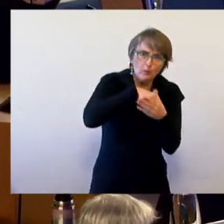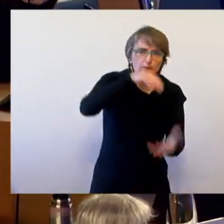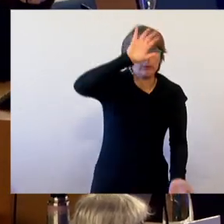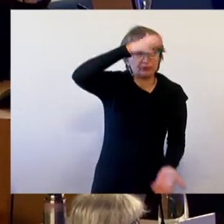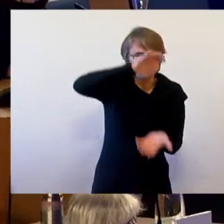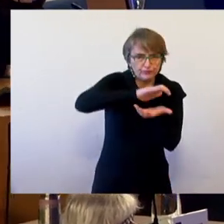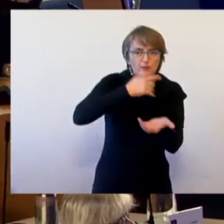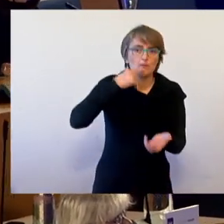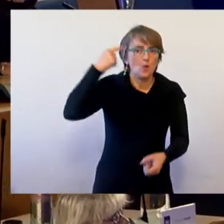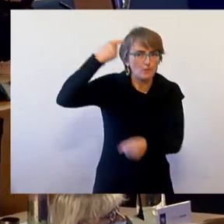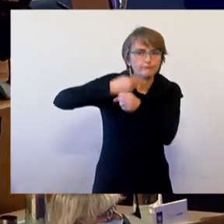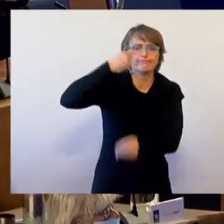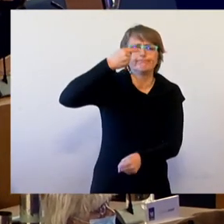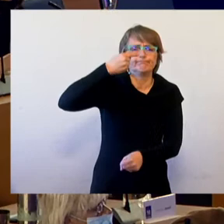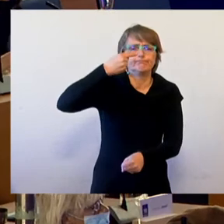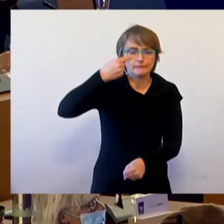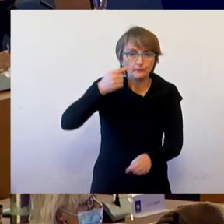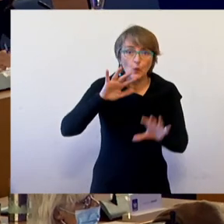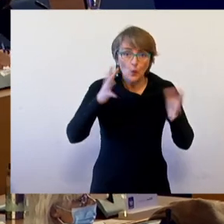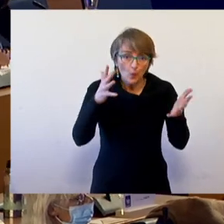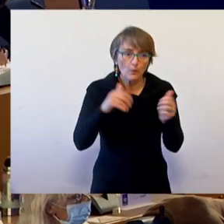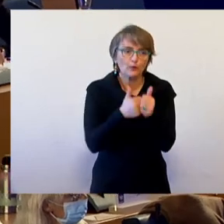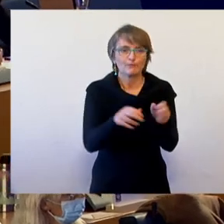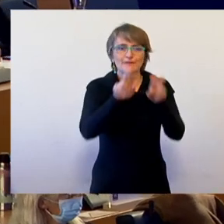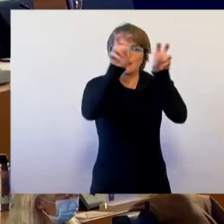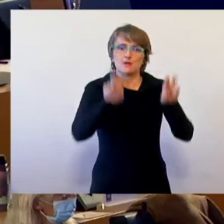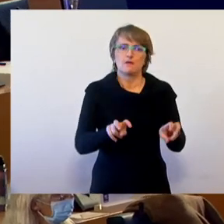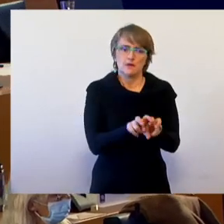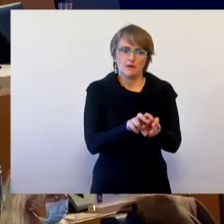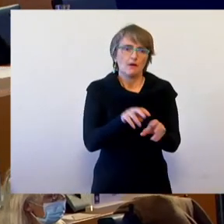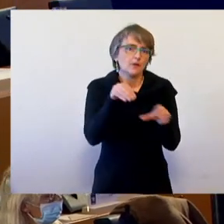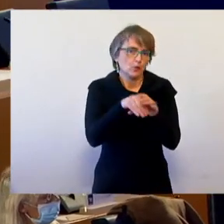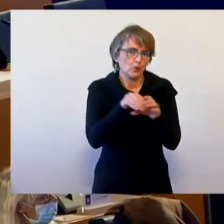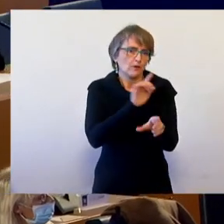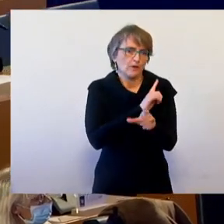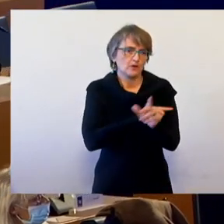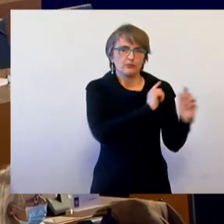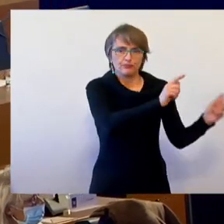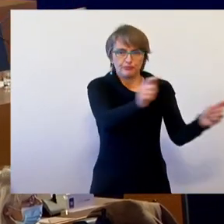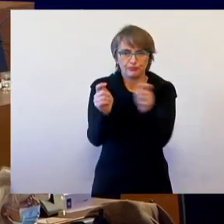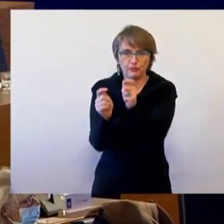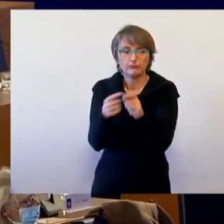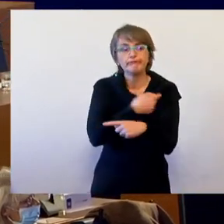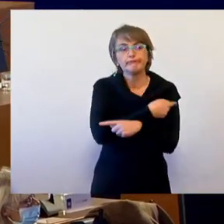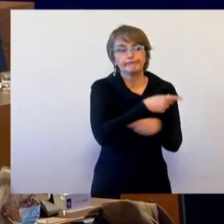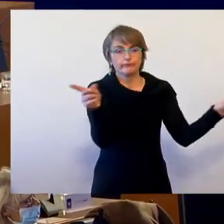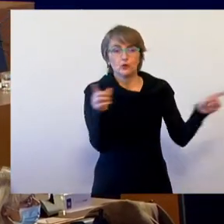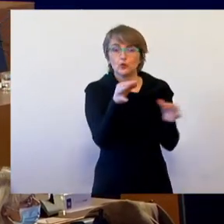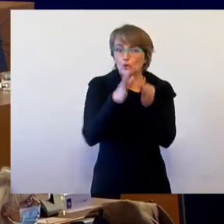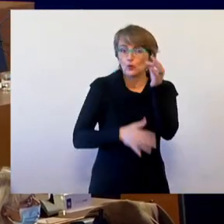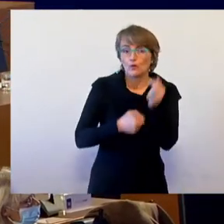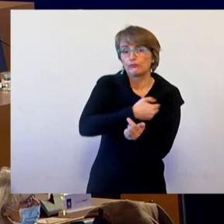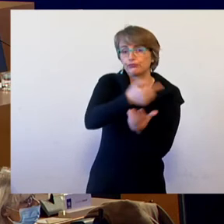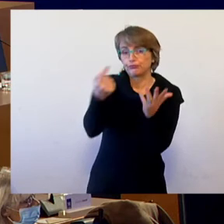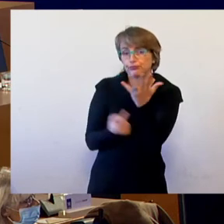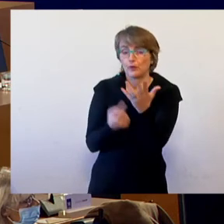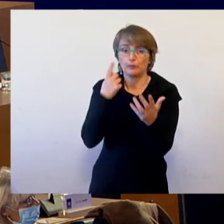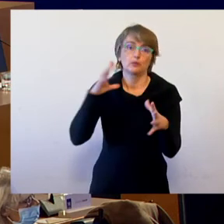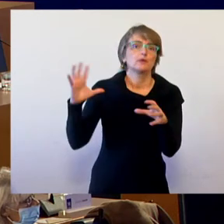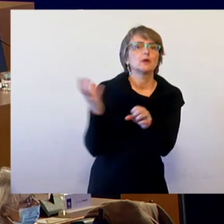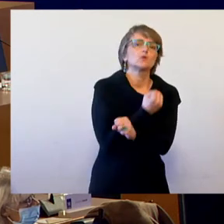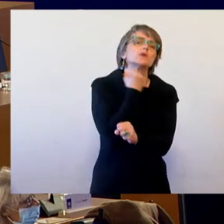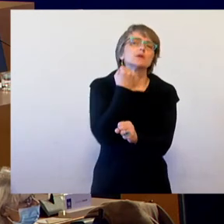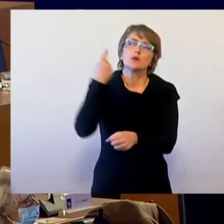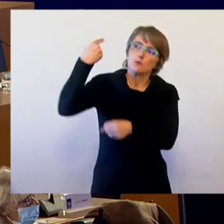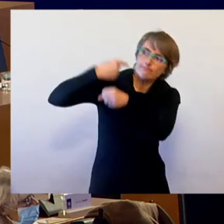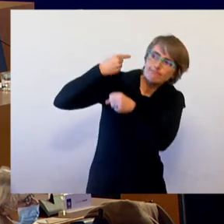niveau d'obligation est matérialisé par des certificats d'économie d'énergie. Donc plusieurs solutions s'offrent à ces fournisseurs pour atteindre